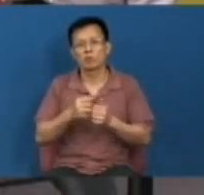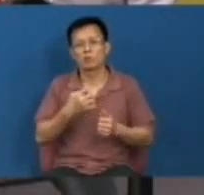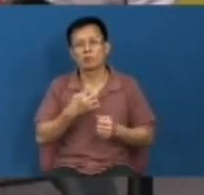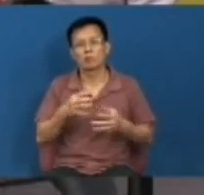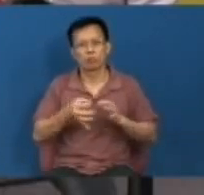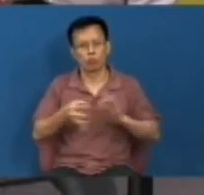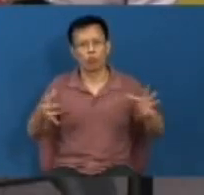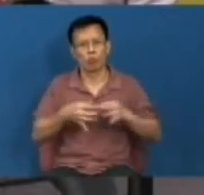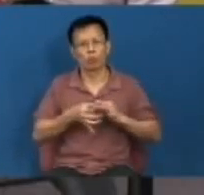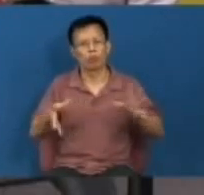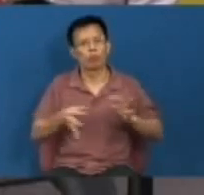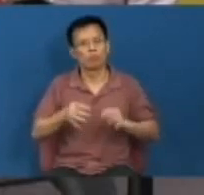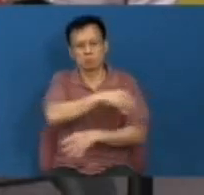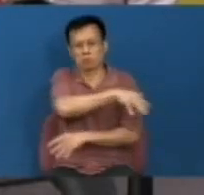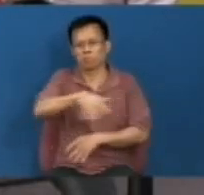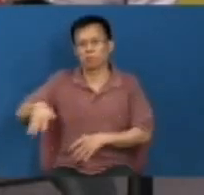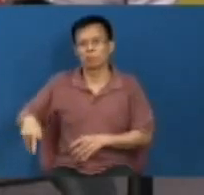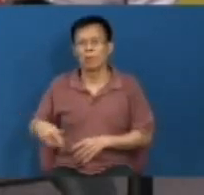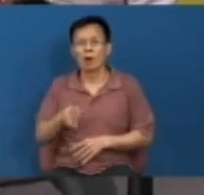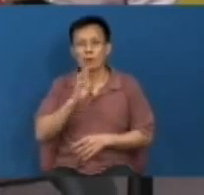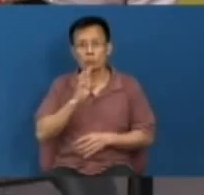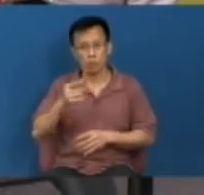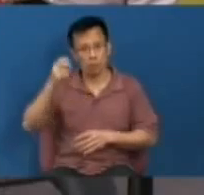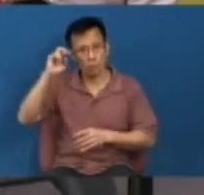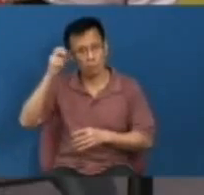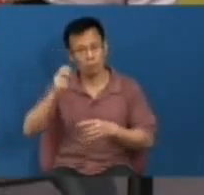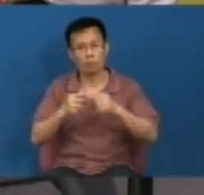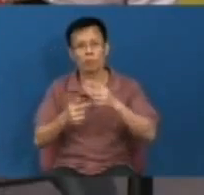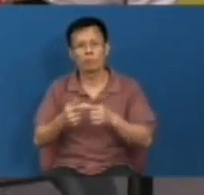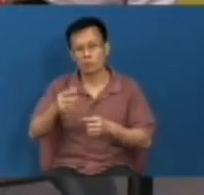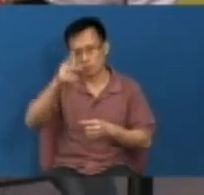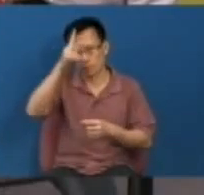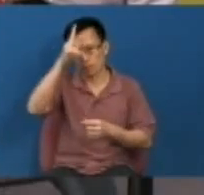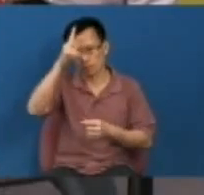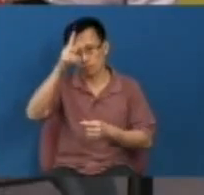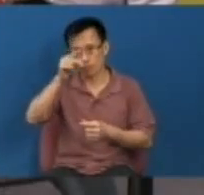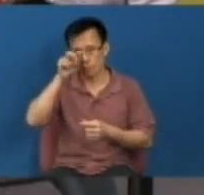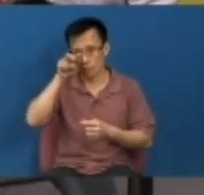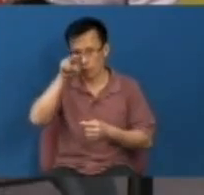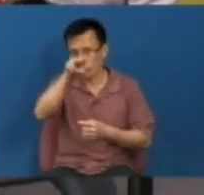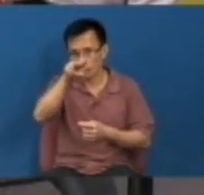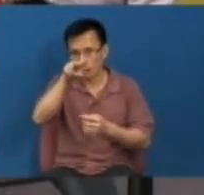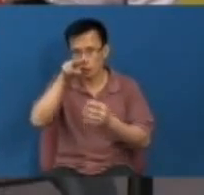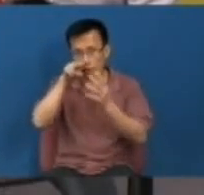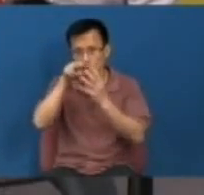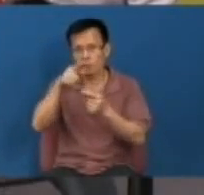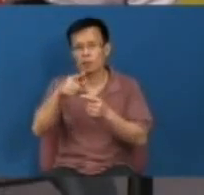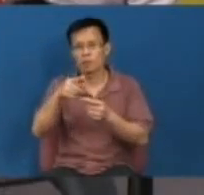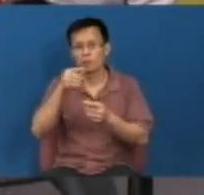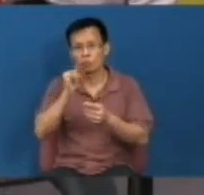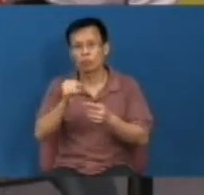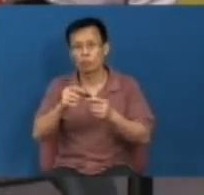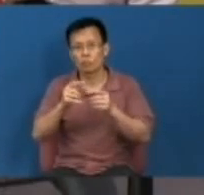唔好理啦，都係。即係如果有呢個諗法咧，政府係會睇穿呢個弱點咧，就會變本加